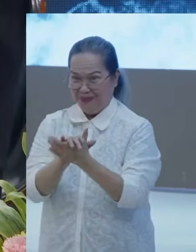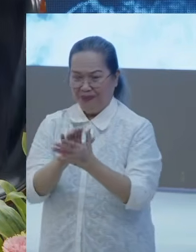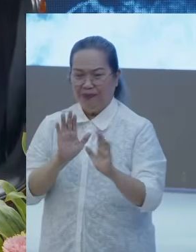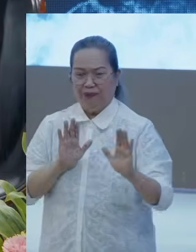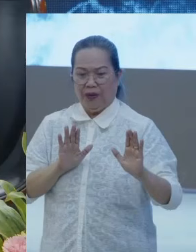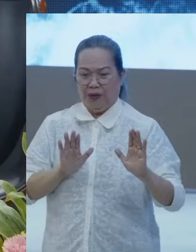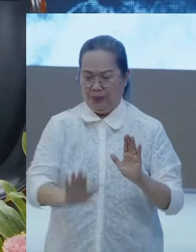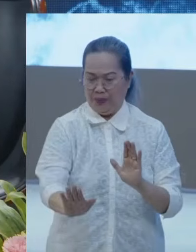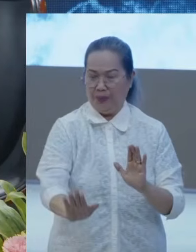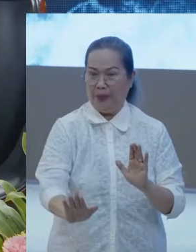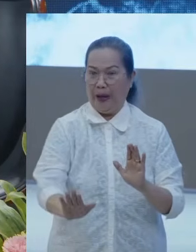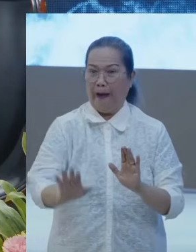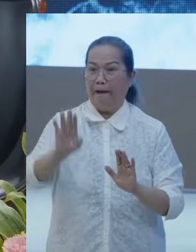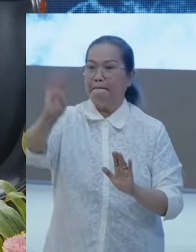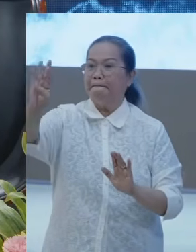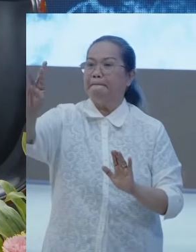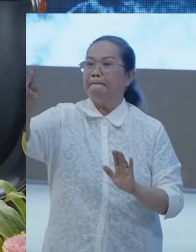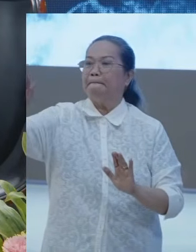preno,